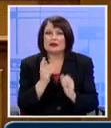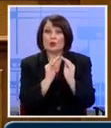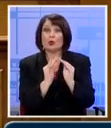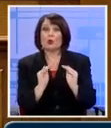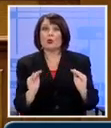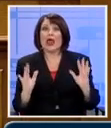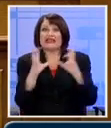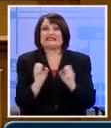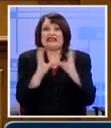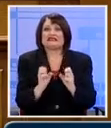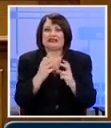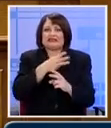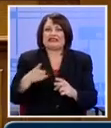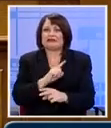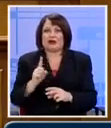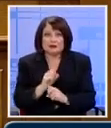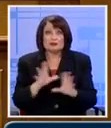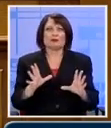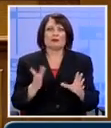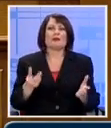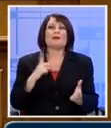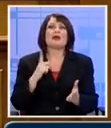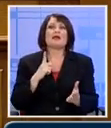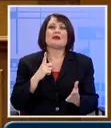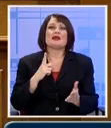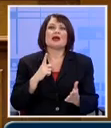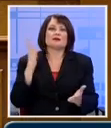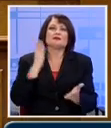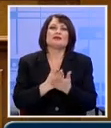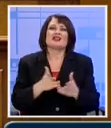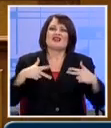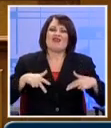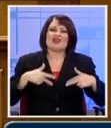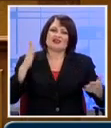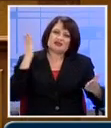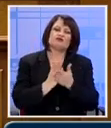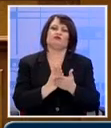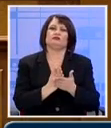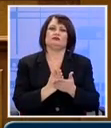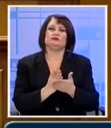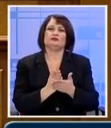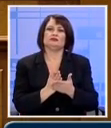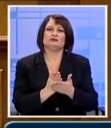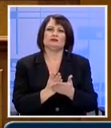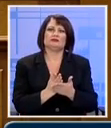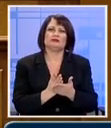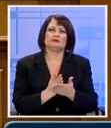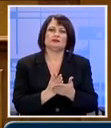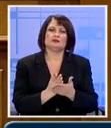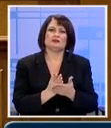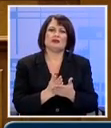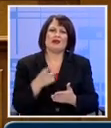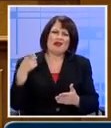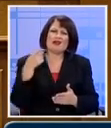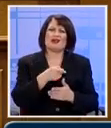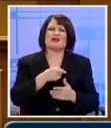κόμμα. Τους ευνηδίασε η αποφασιστικότητα της κυβέρνησής μας να χτυπήσει την